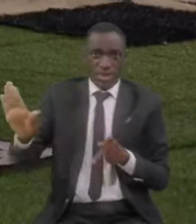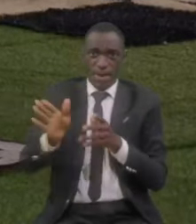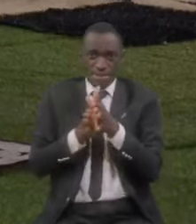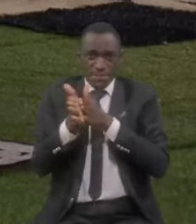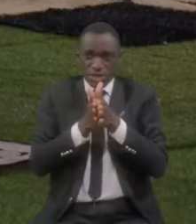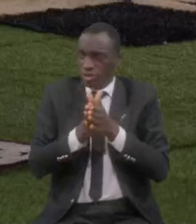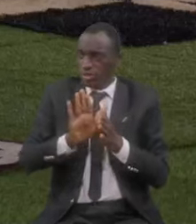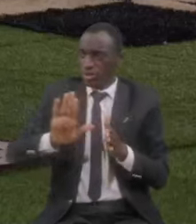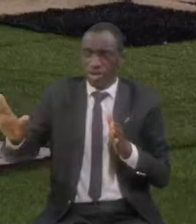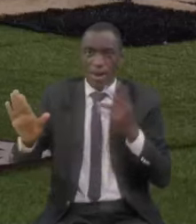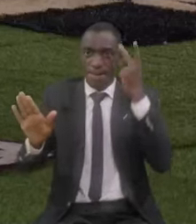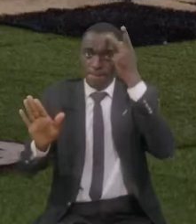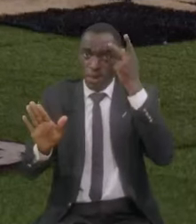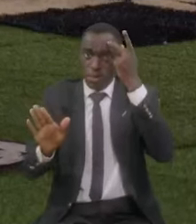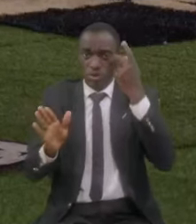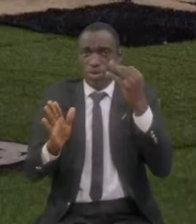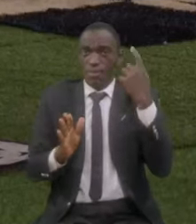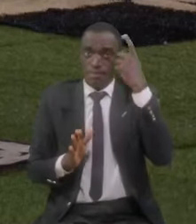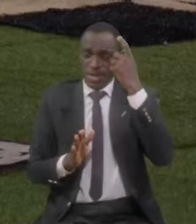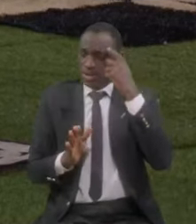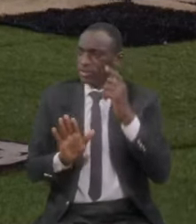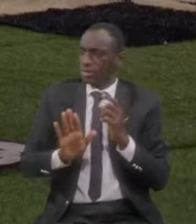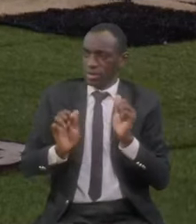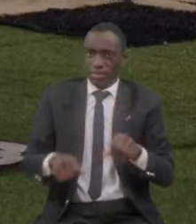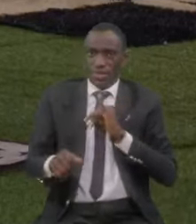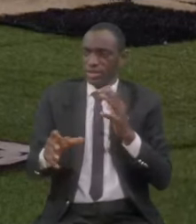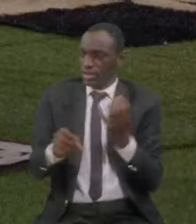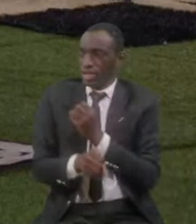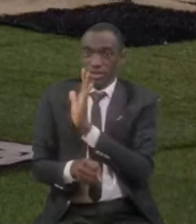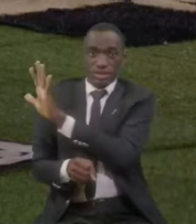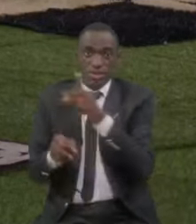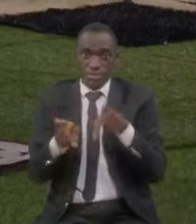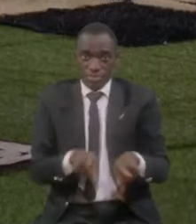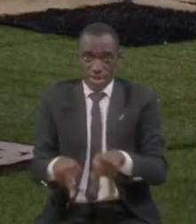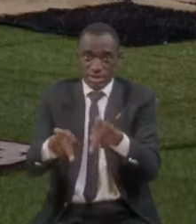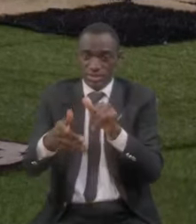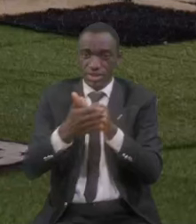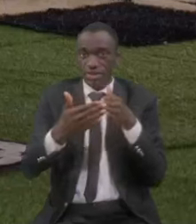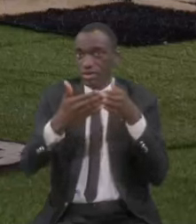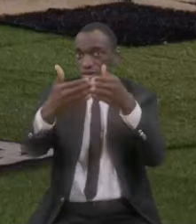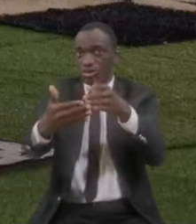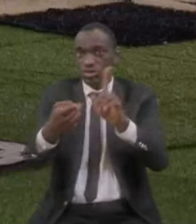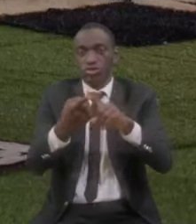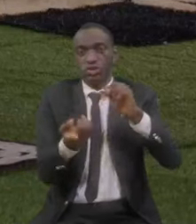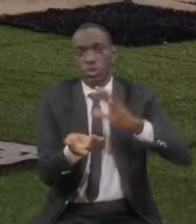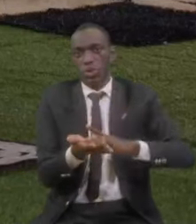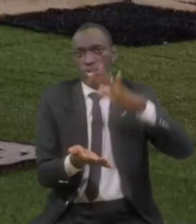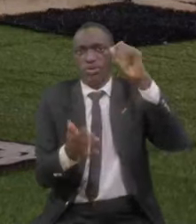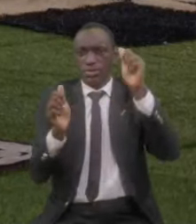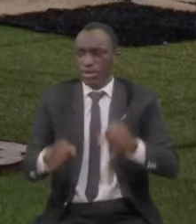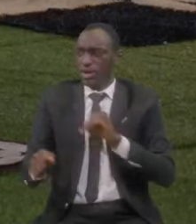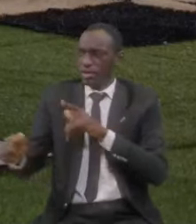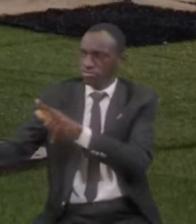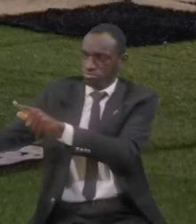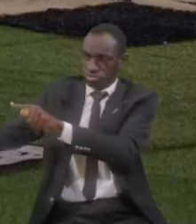cette pensée? Est-ce que je peux suivre ce chemin qui a conduit à leur gloire? Est-ce que je peux les transférer pour